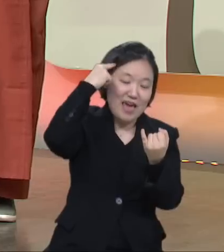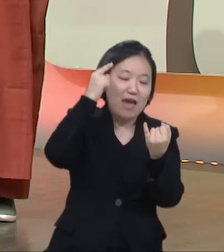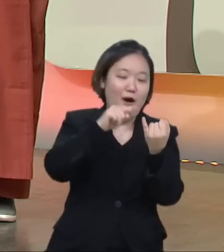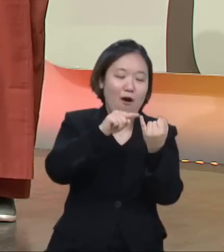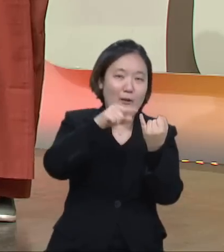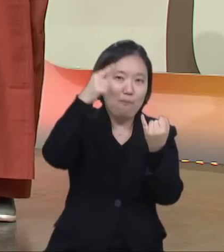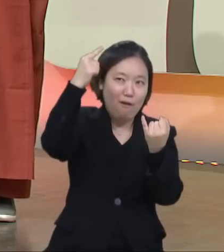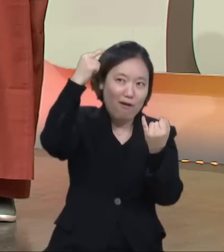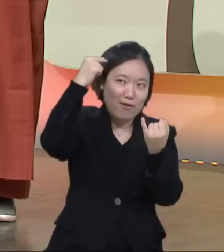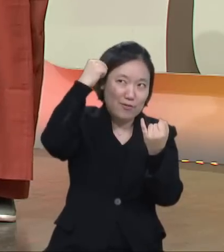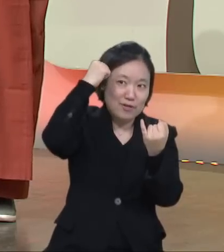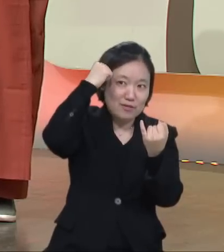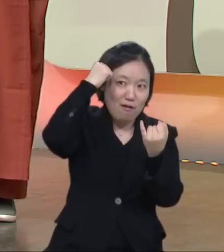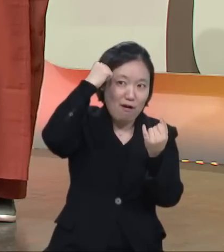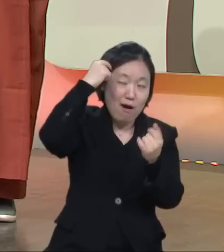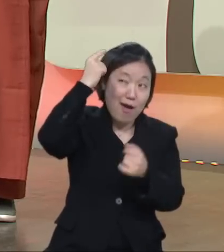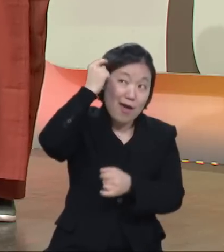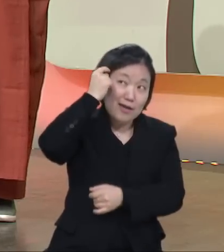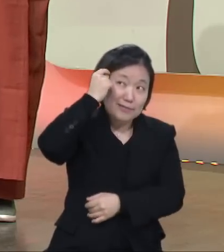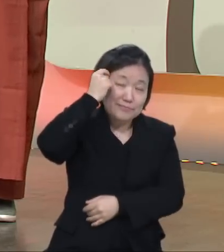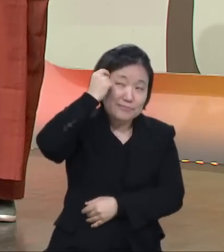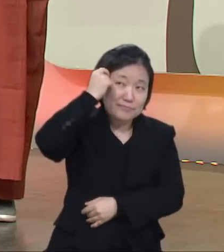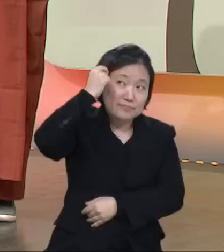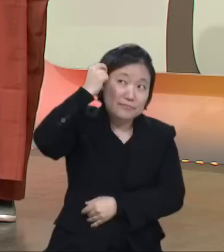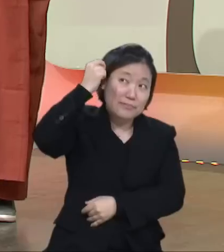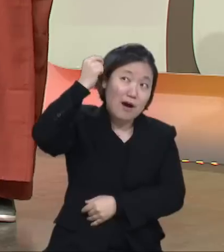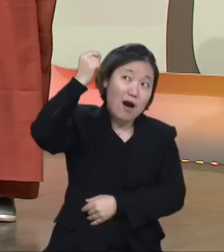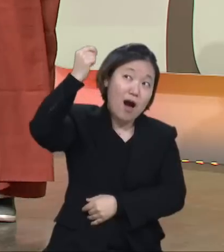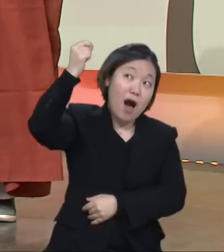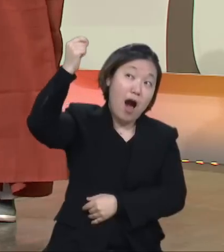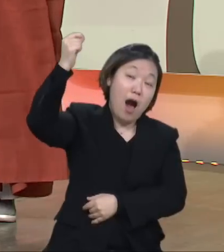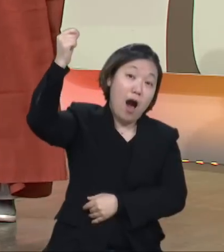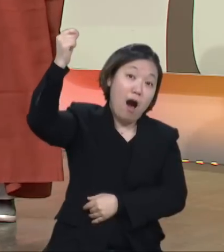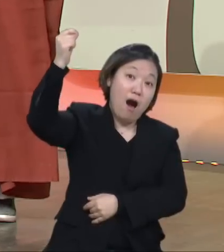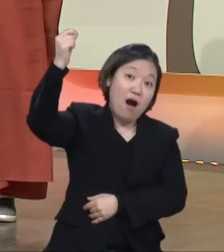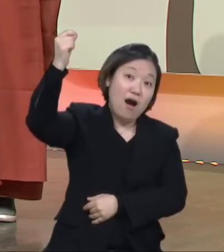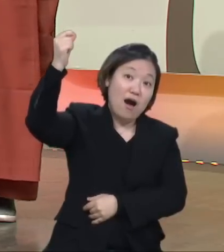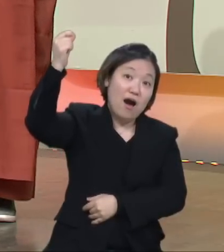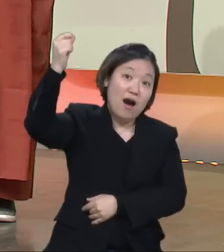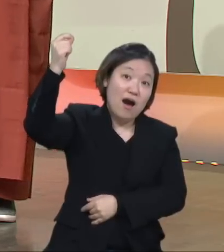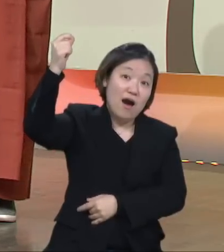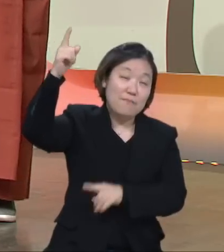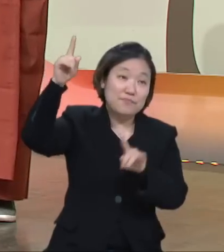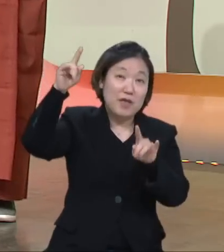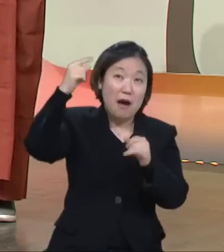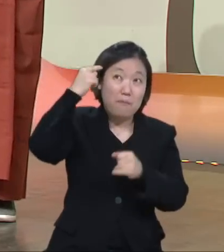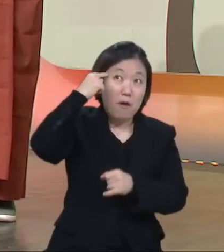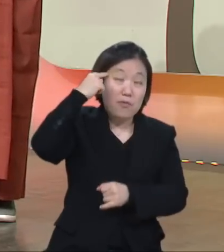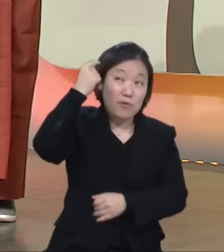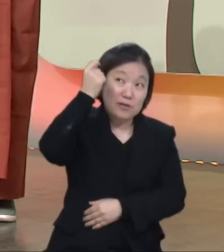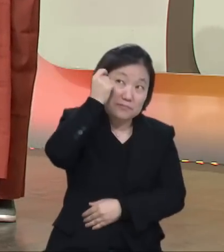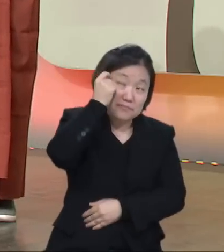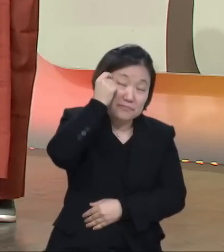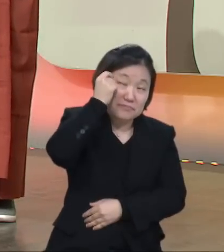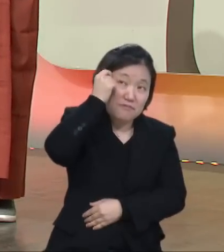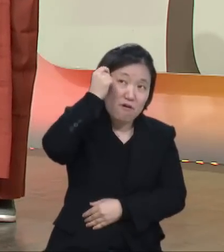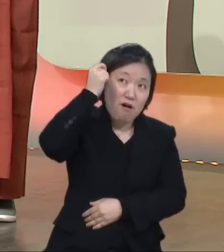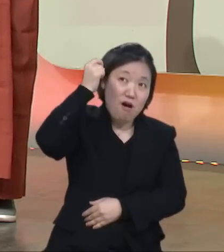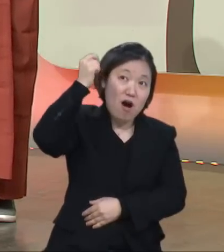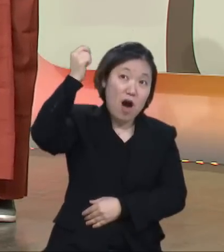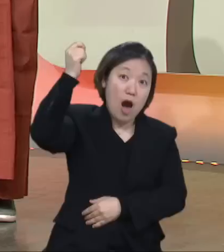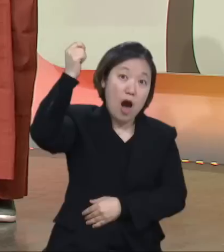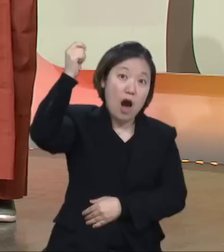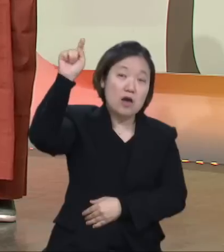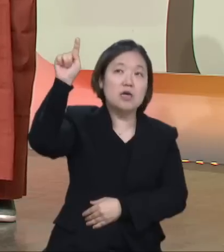머릿속에서 이렇게 이제 긴 씨를 뽑아내더래요 긴 씨를 차 뽑아내는 그런